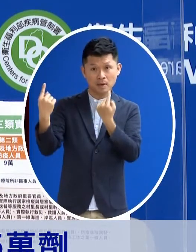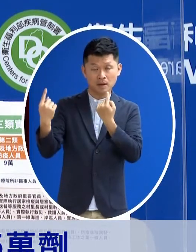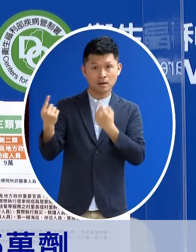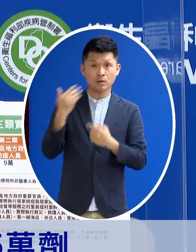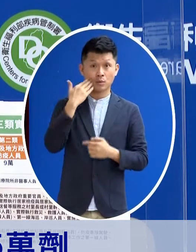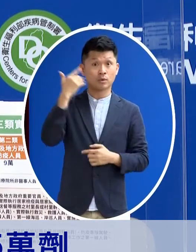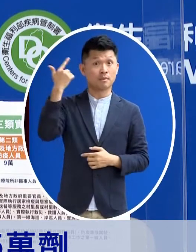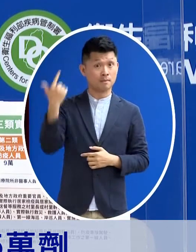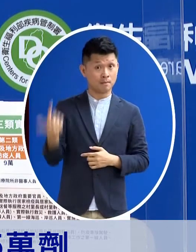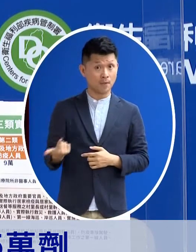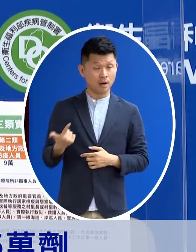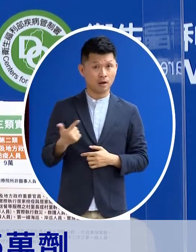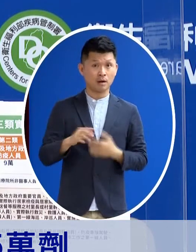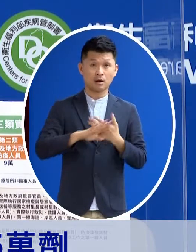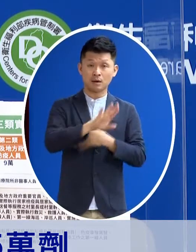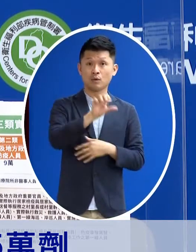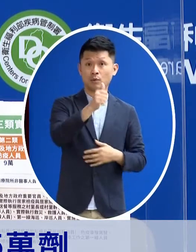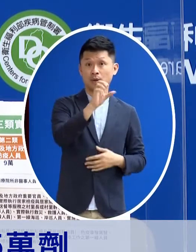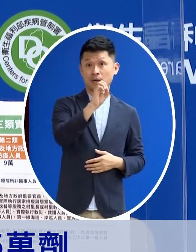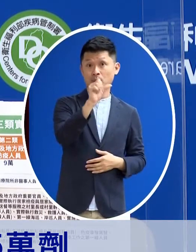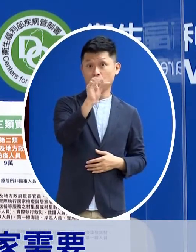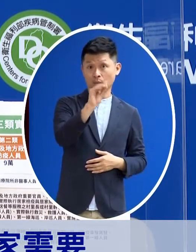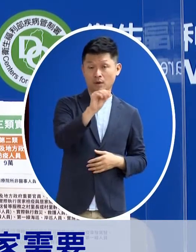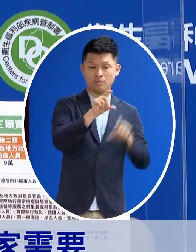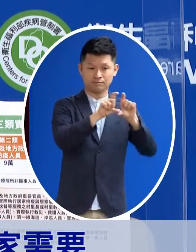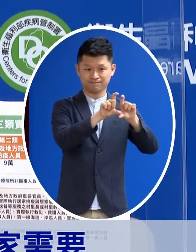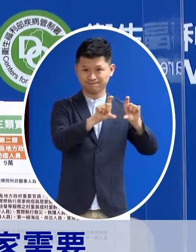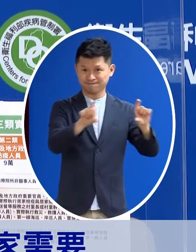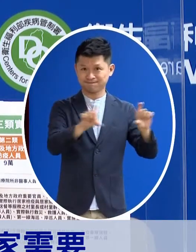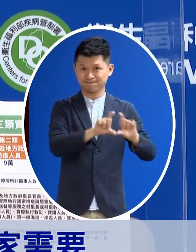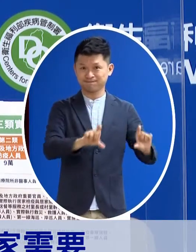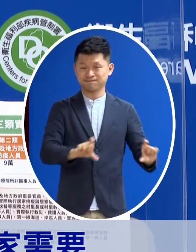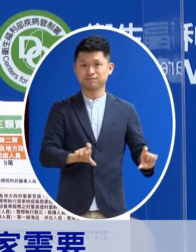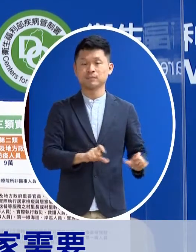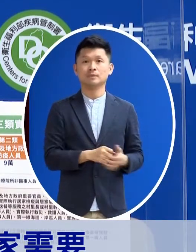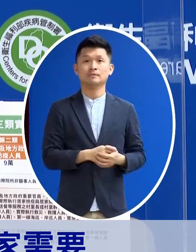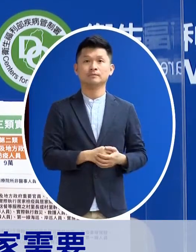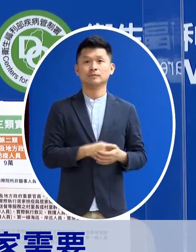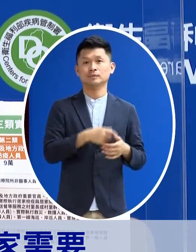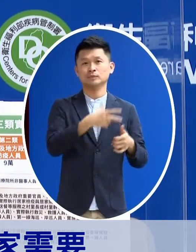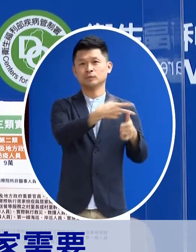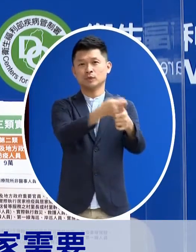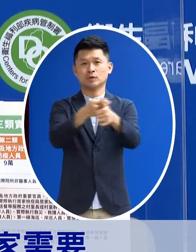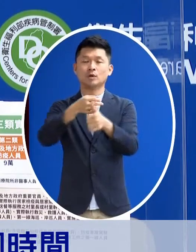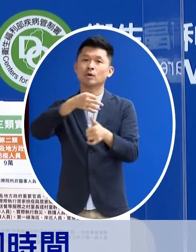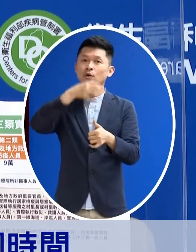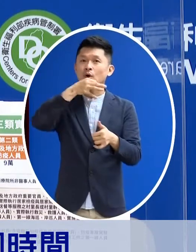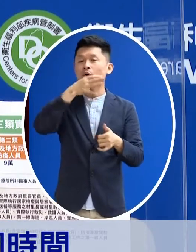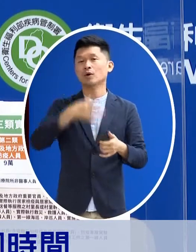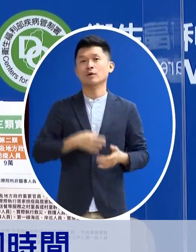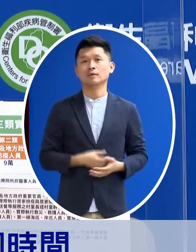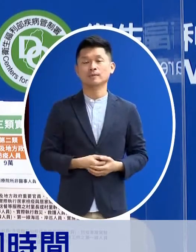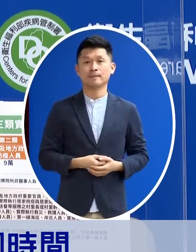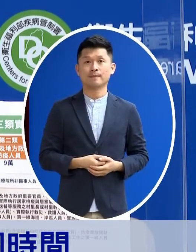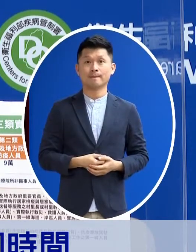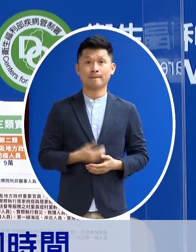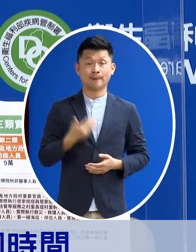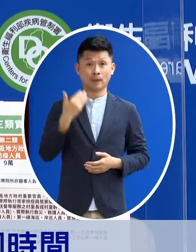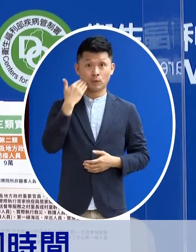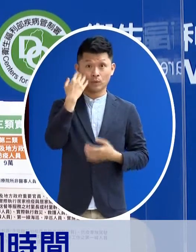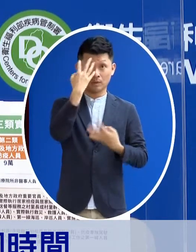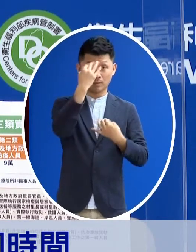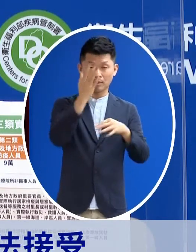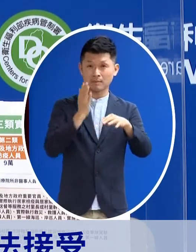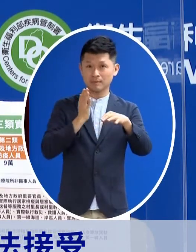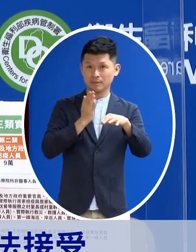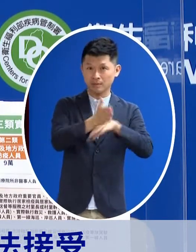坦白讲，我们还有505万剂，好，那应该是足夠大家目前的需要。好，那所以如果超过那个时